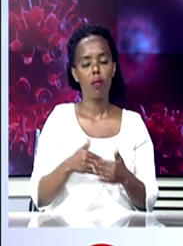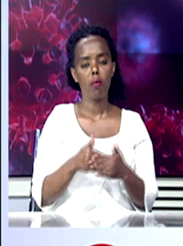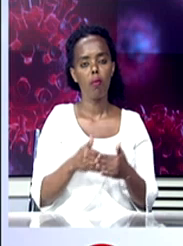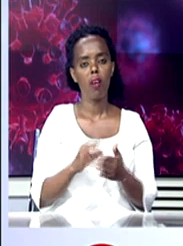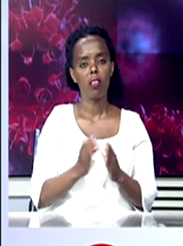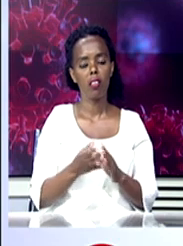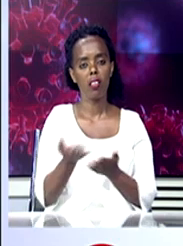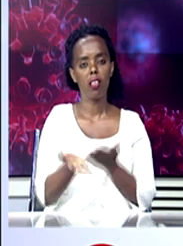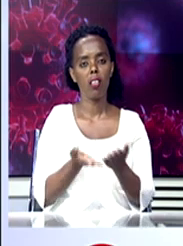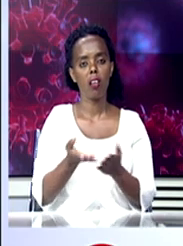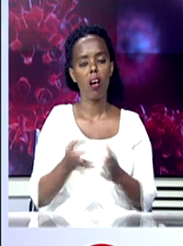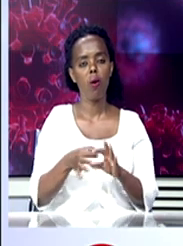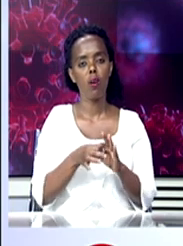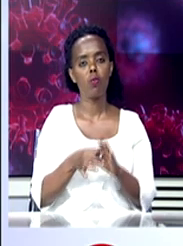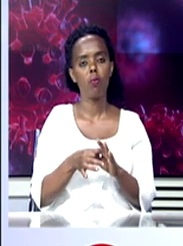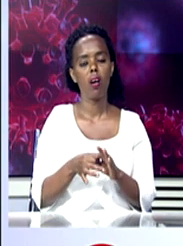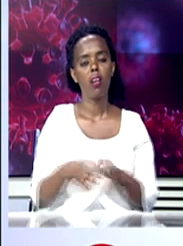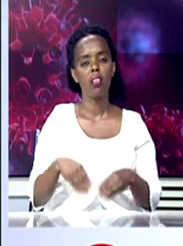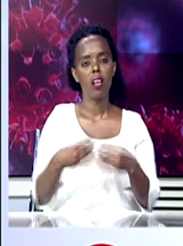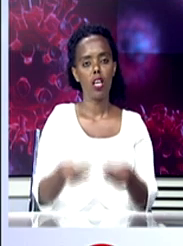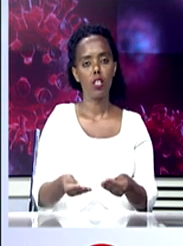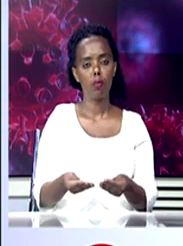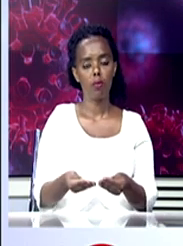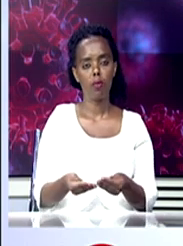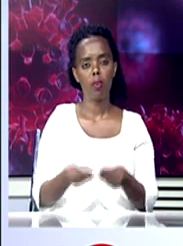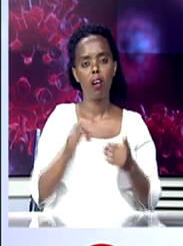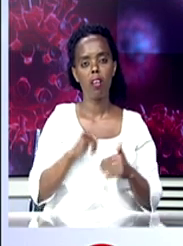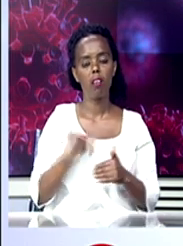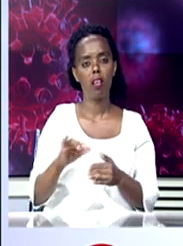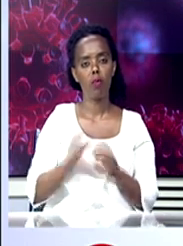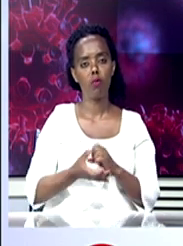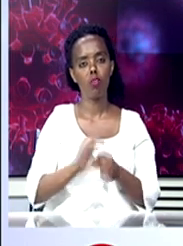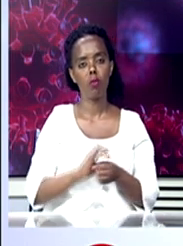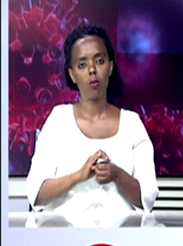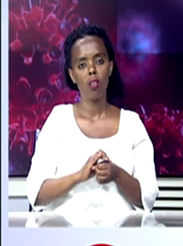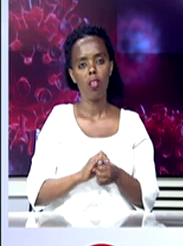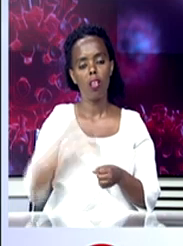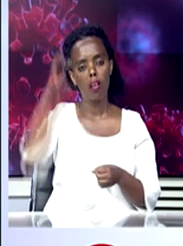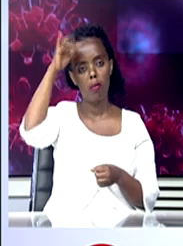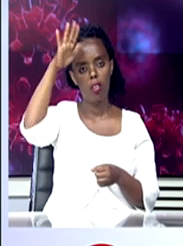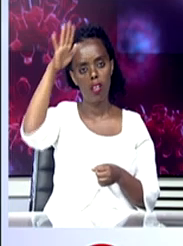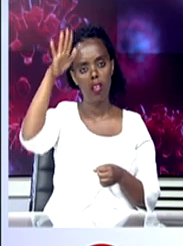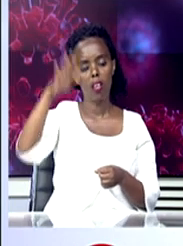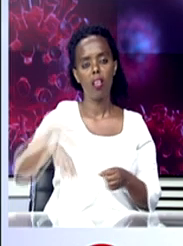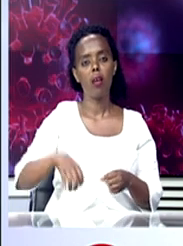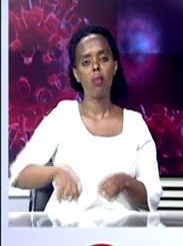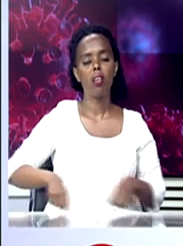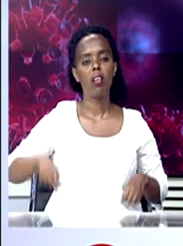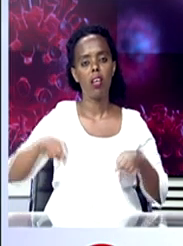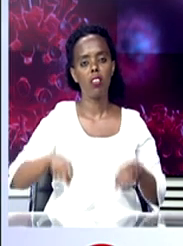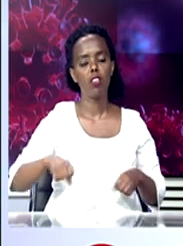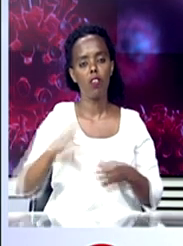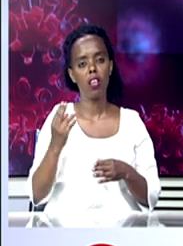dhaqqabummaan tajaajila hawaasummaa itti laatamu haala isaaniif mijatuun namni kiraanchii fayyadamu